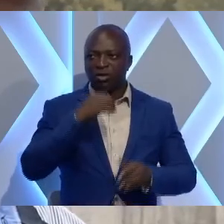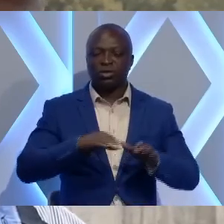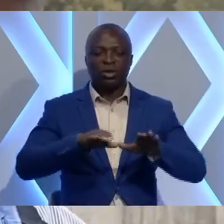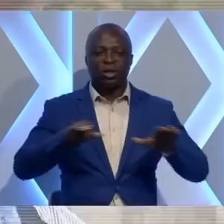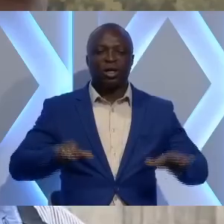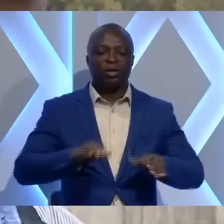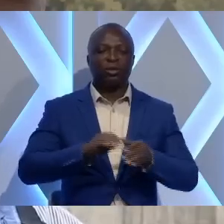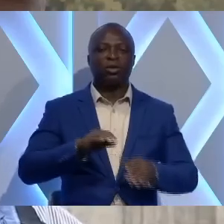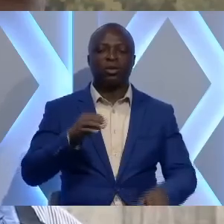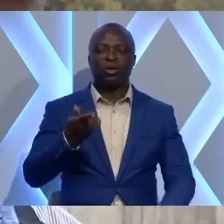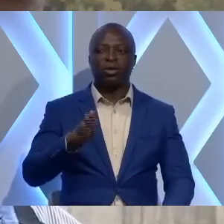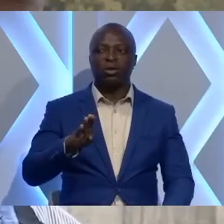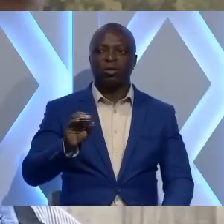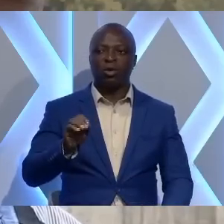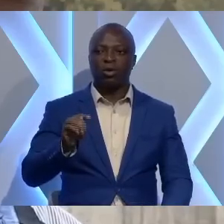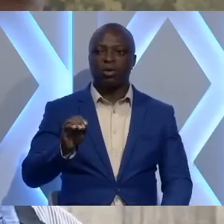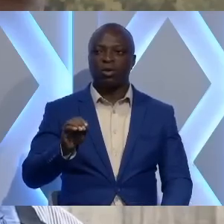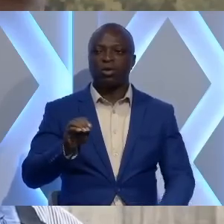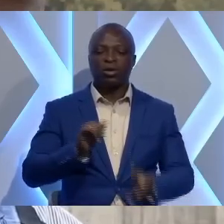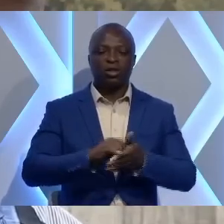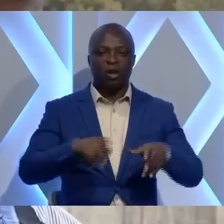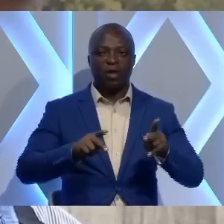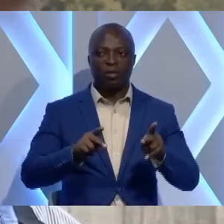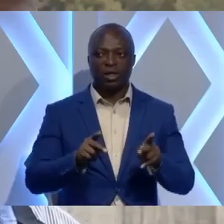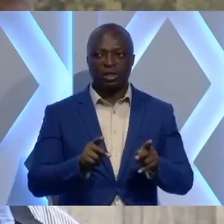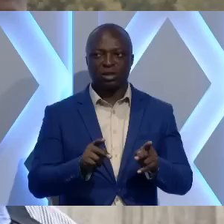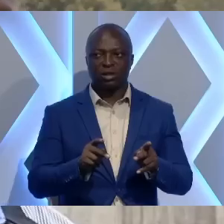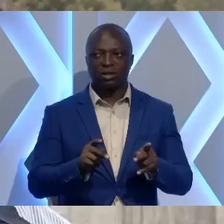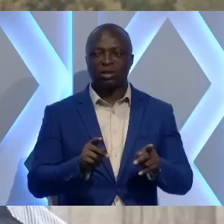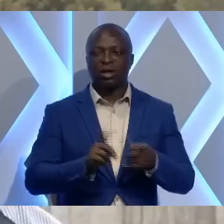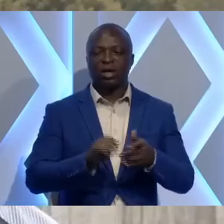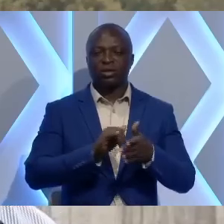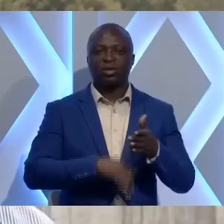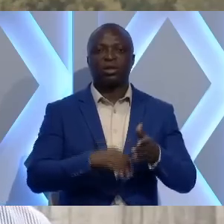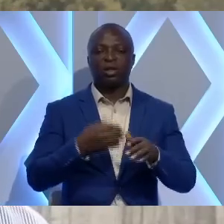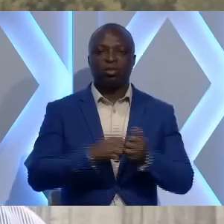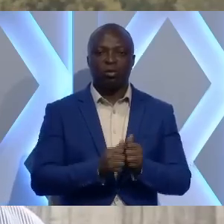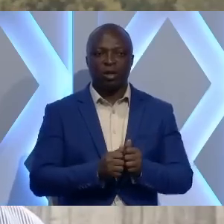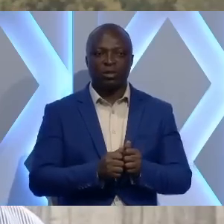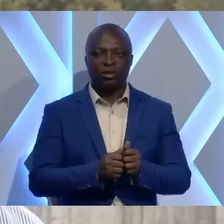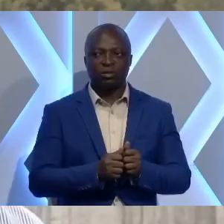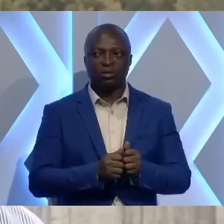de Gboto. Donc cet ouvrage construit permettra à ce que les problèmes